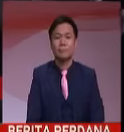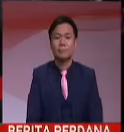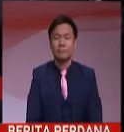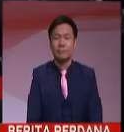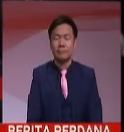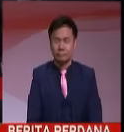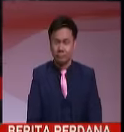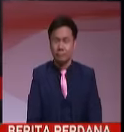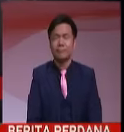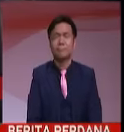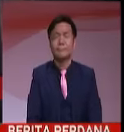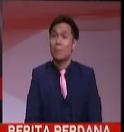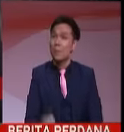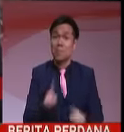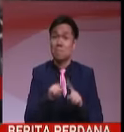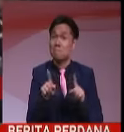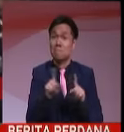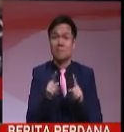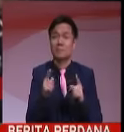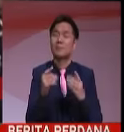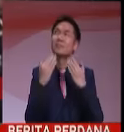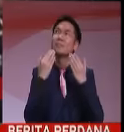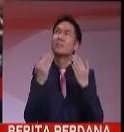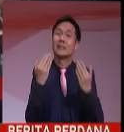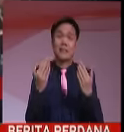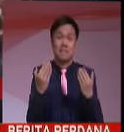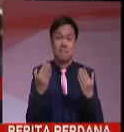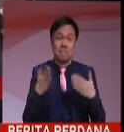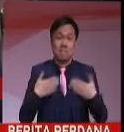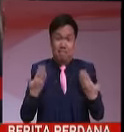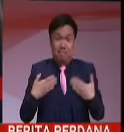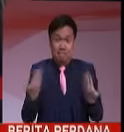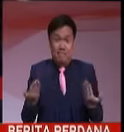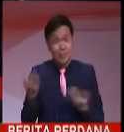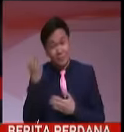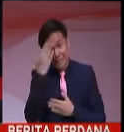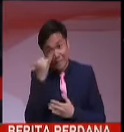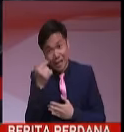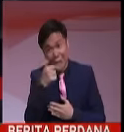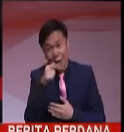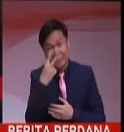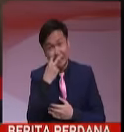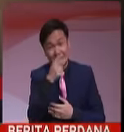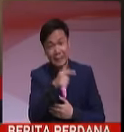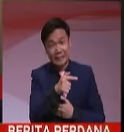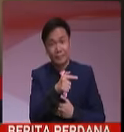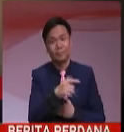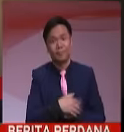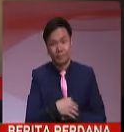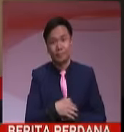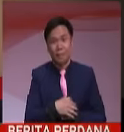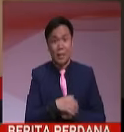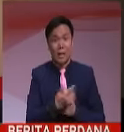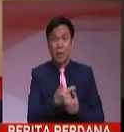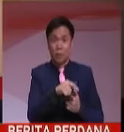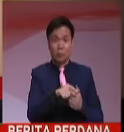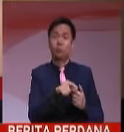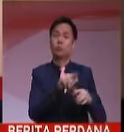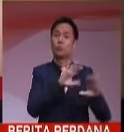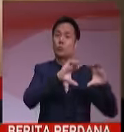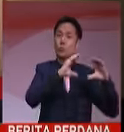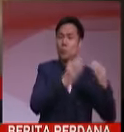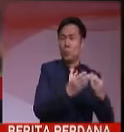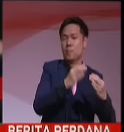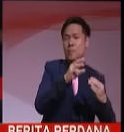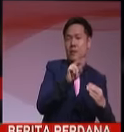oktet beli-beli ketika teruji jugalah sekami sebagai guru nasyid dapat melihat Anugerah sini diajarkan dan dan di dipancarkan